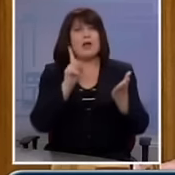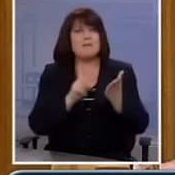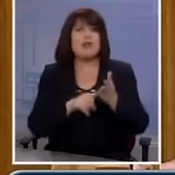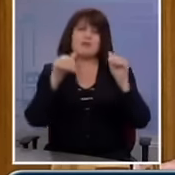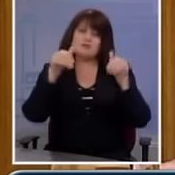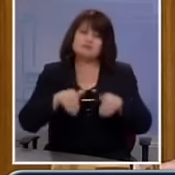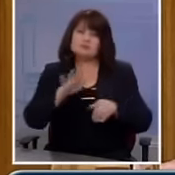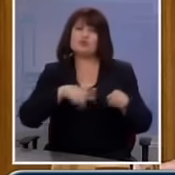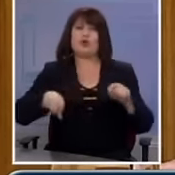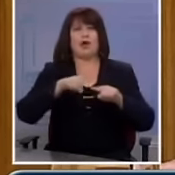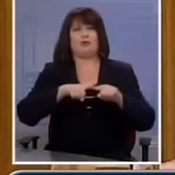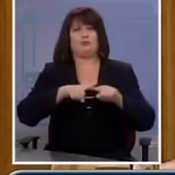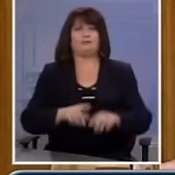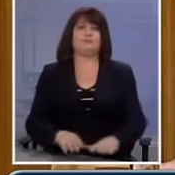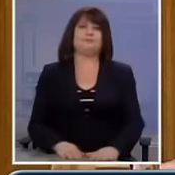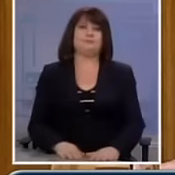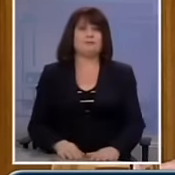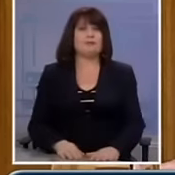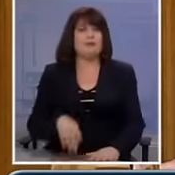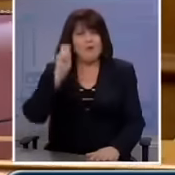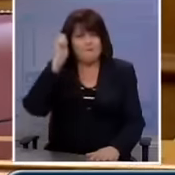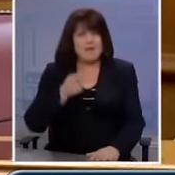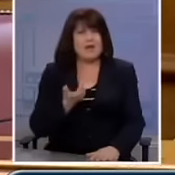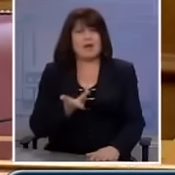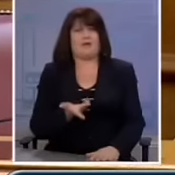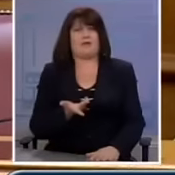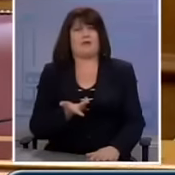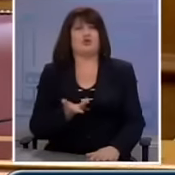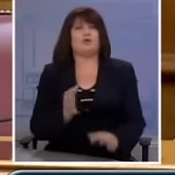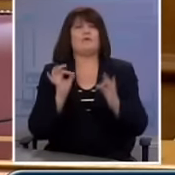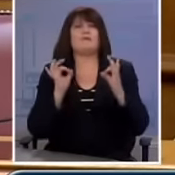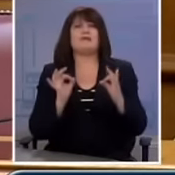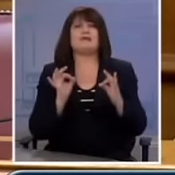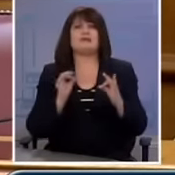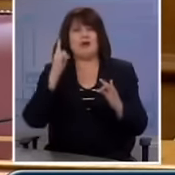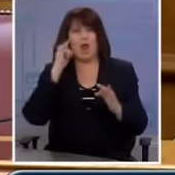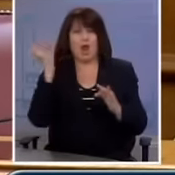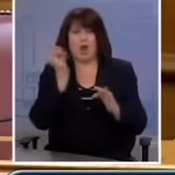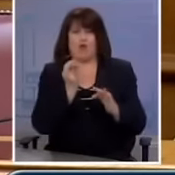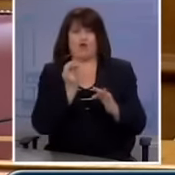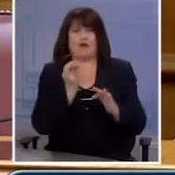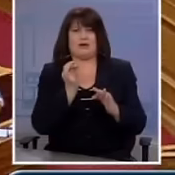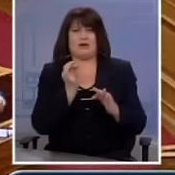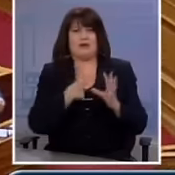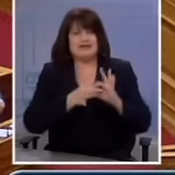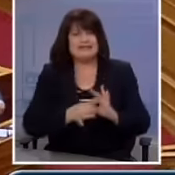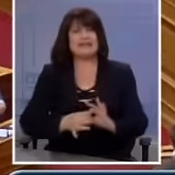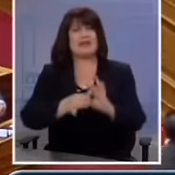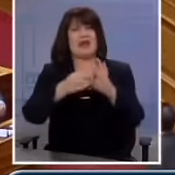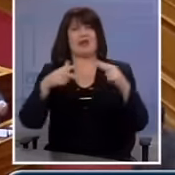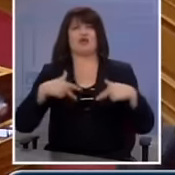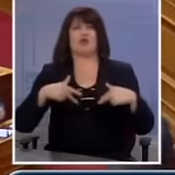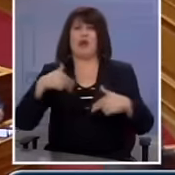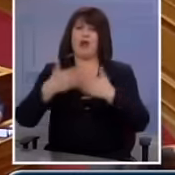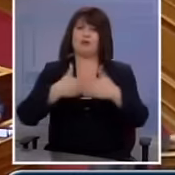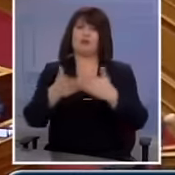Ένωσης. Είναι αδιανόητο η εύλογη και αυτονόητη αρχή της συνέχειας του κράτους